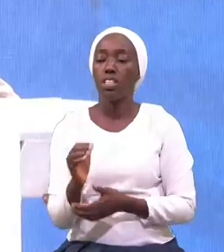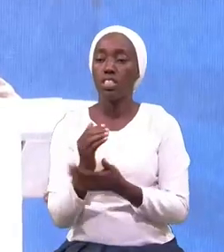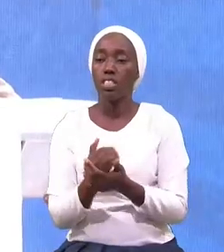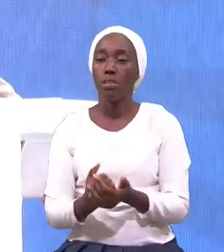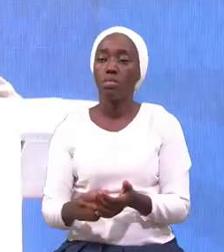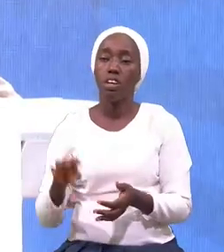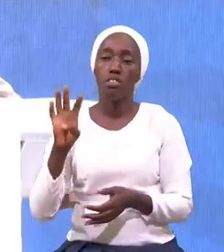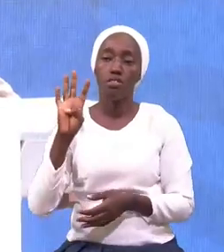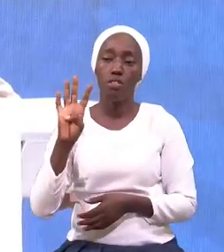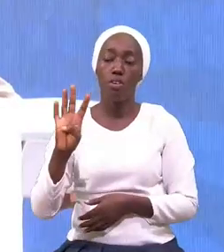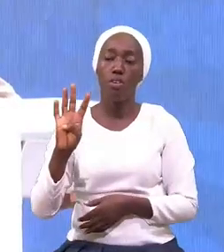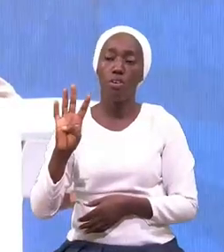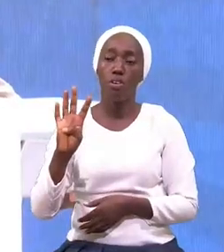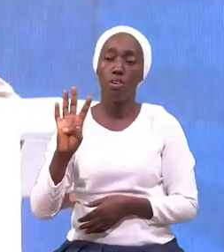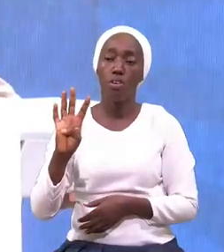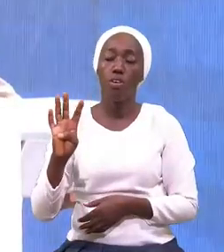En Jean 4,